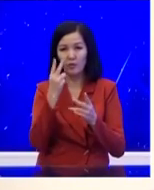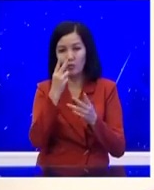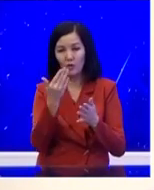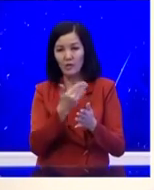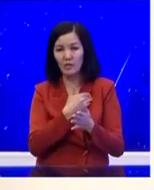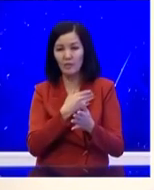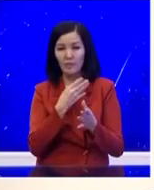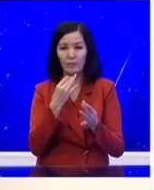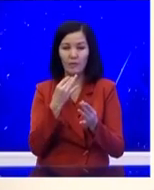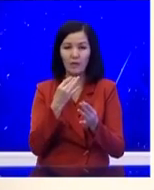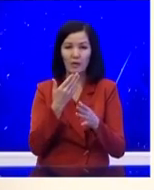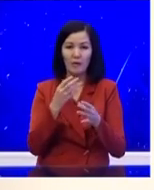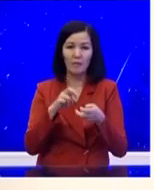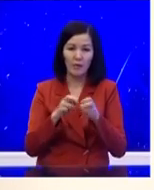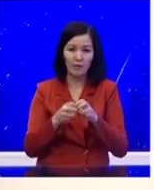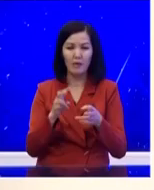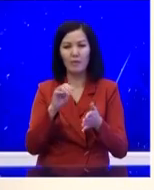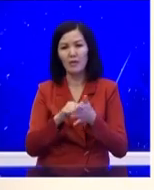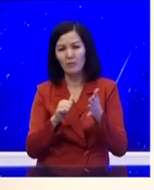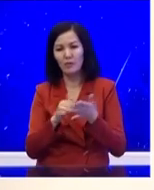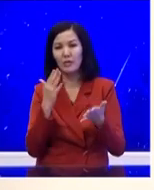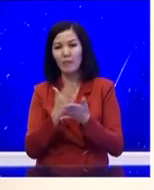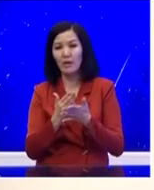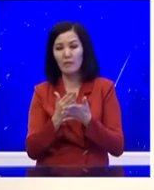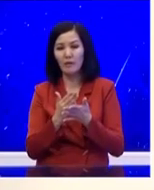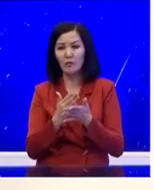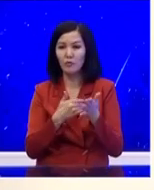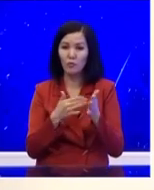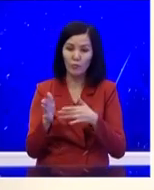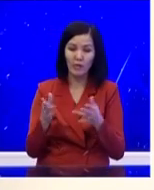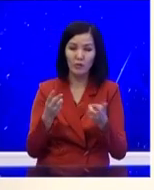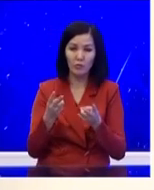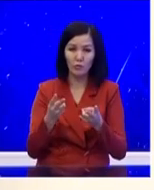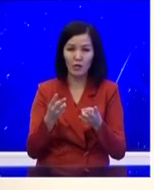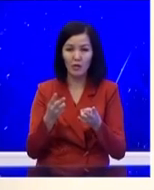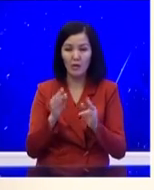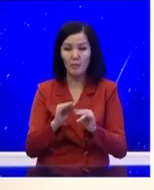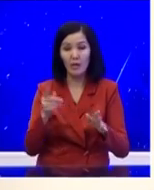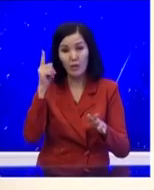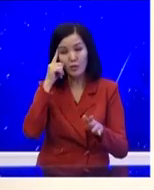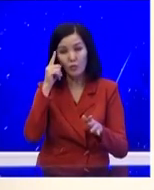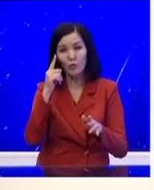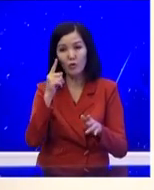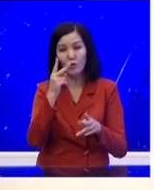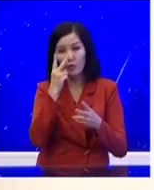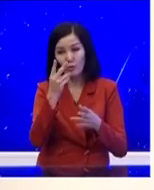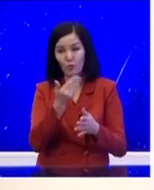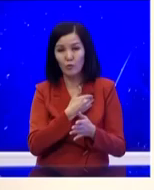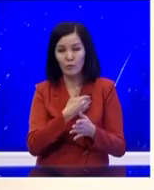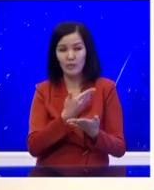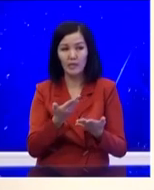деген, мүмкін болып жатқан кемшіліктер болса соны түзету үшін балалардың ойын білгіміз келген.